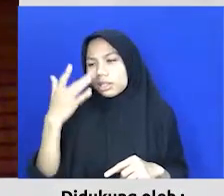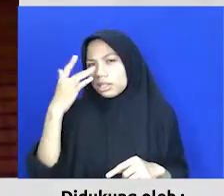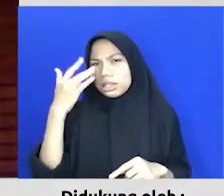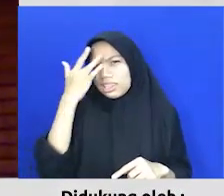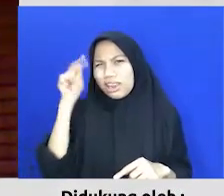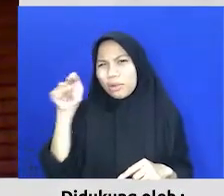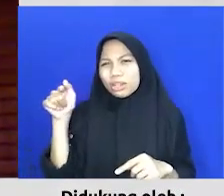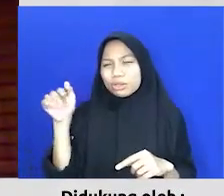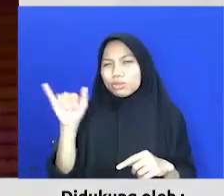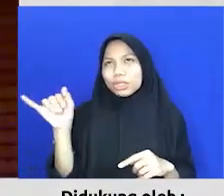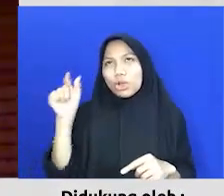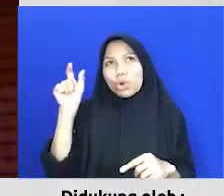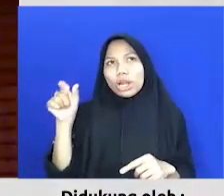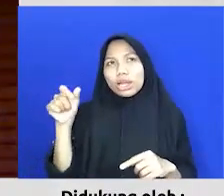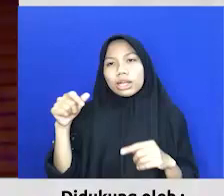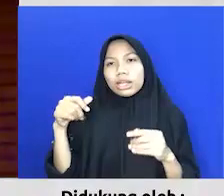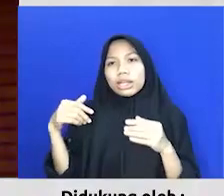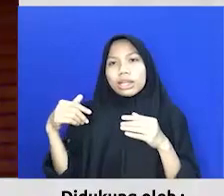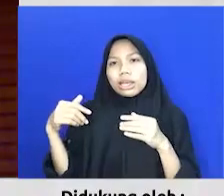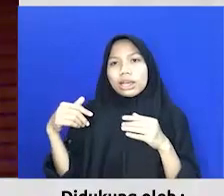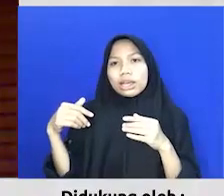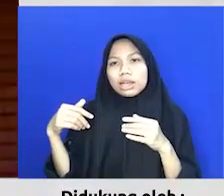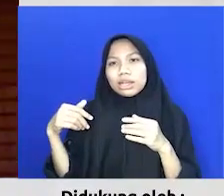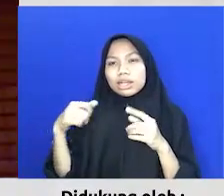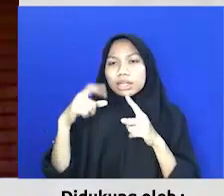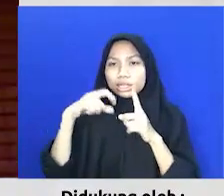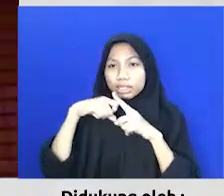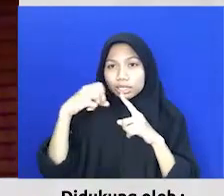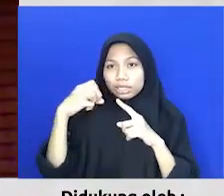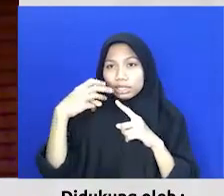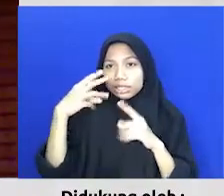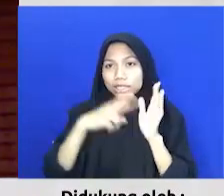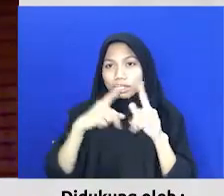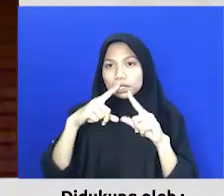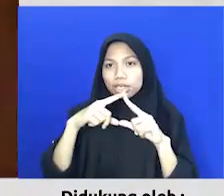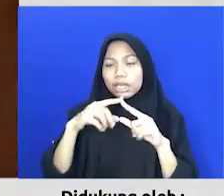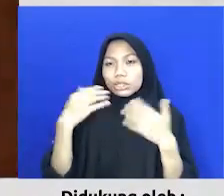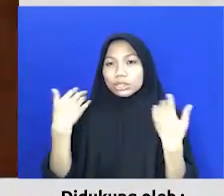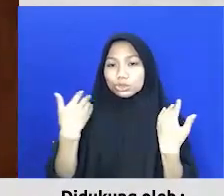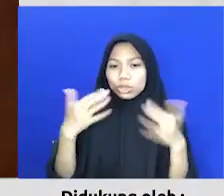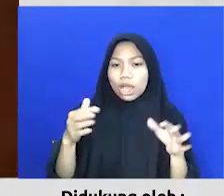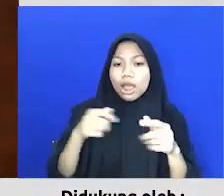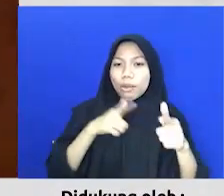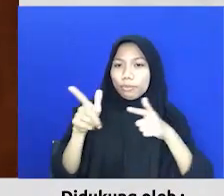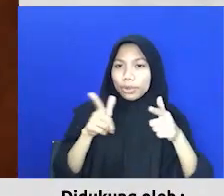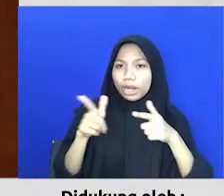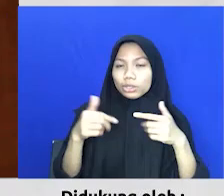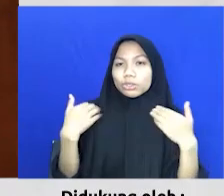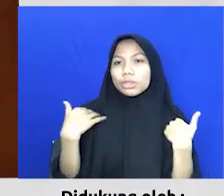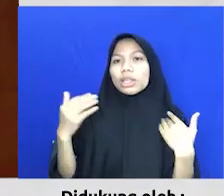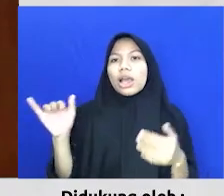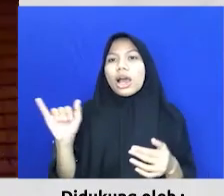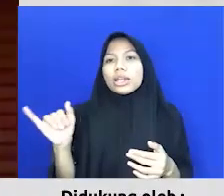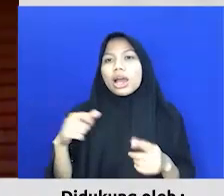ya, itu kan kelihatan tuh, jadi si tokoh suaminya udah mulai main uang negara demi istri gitu, itu kan sangat advance gitu ya maksudnya, dan itu yang terjadi